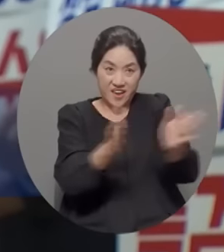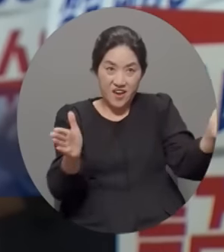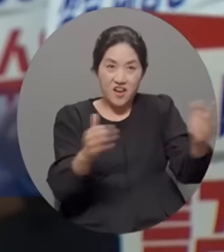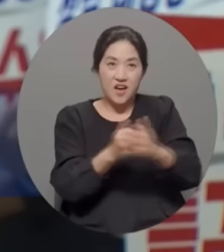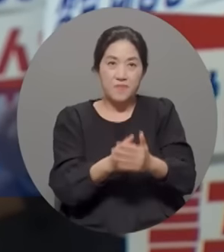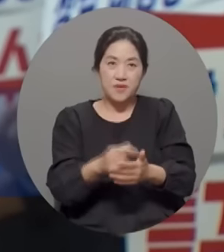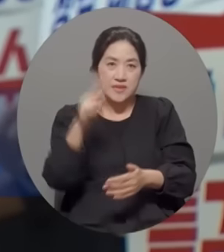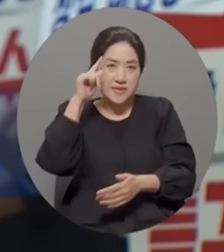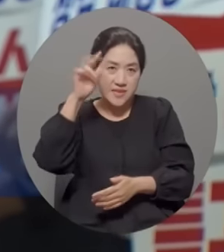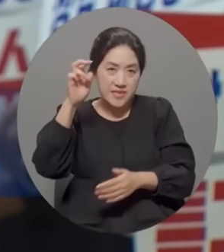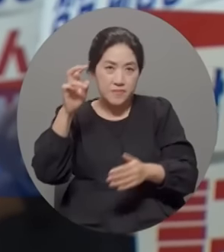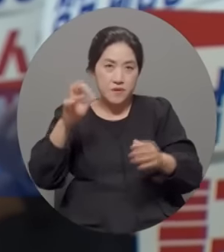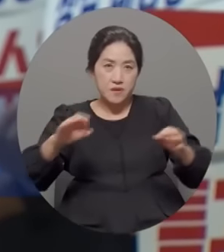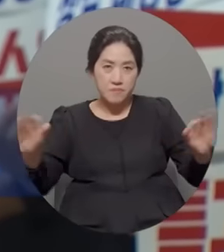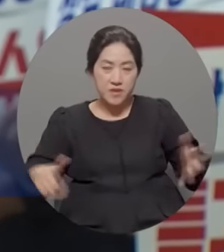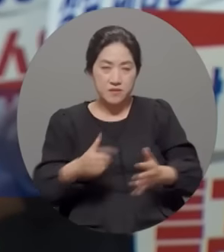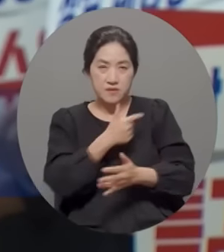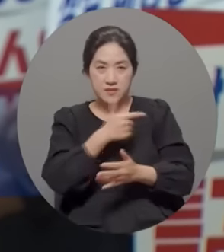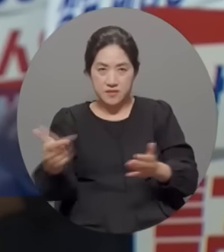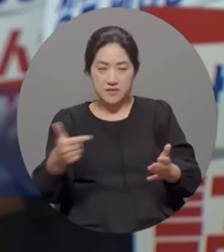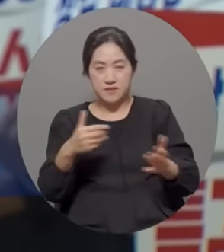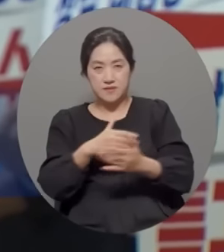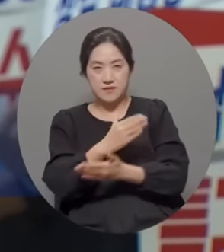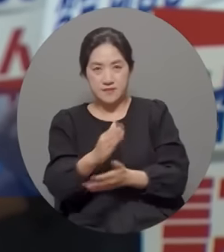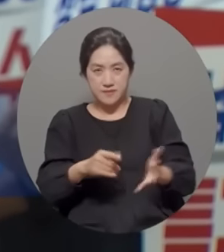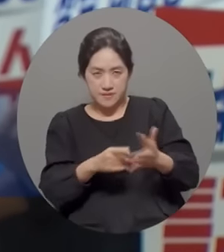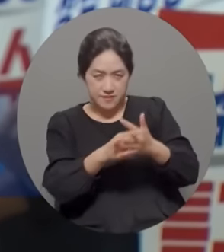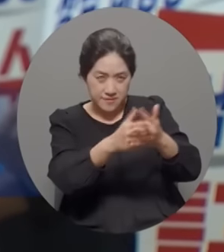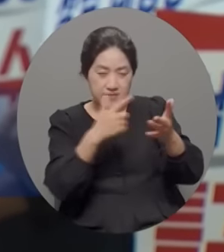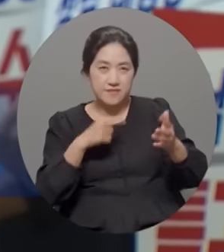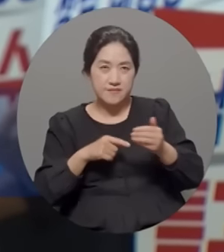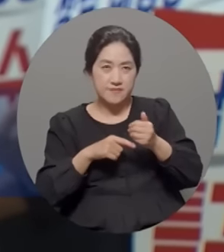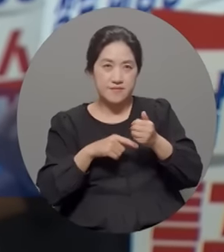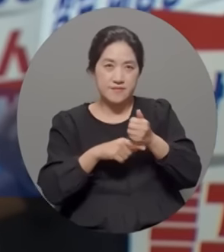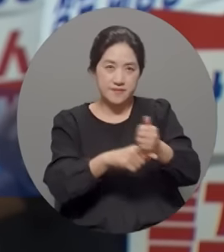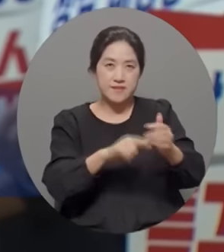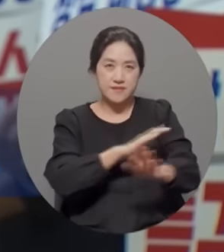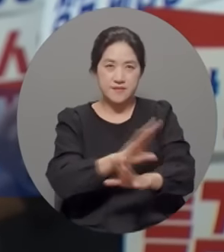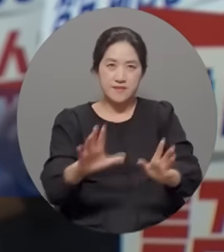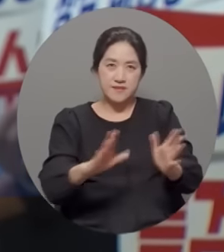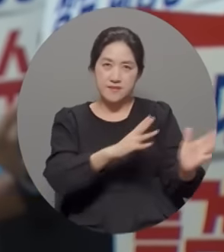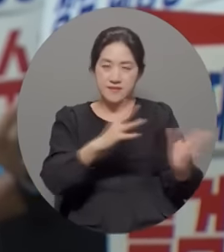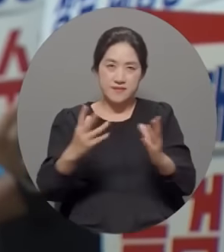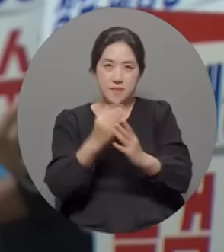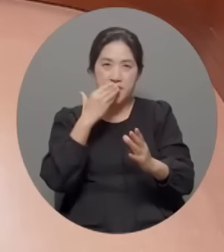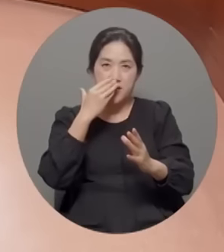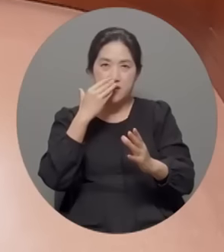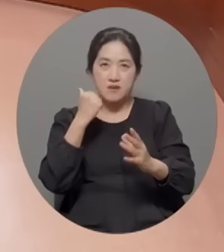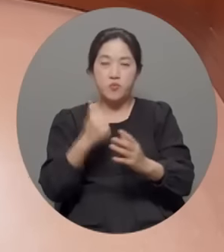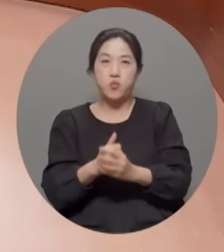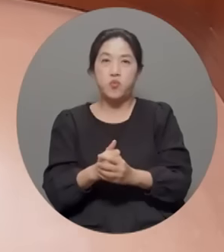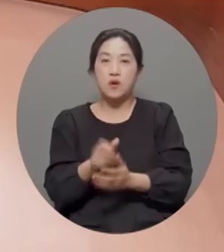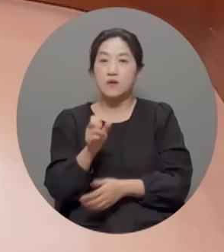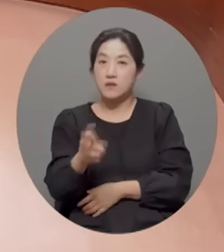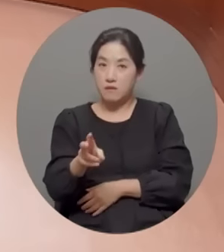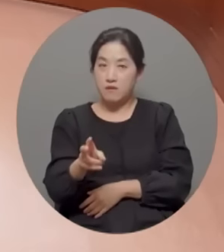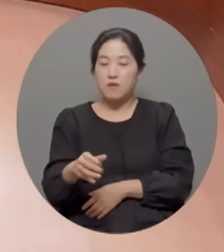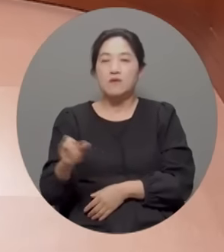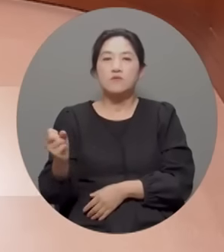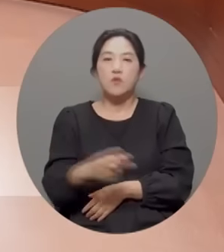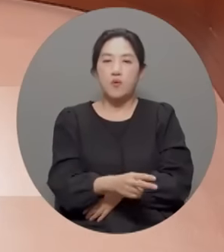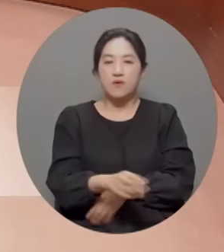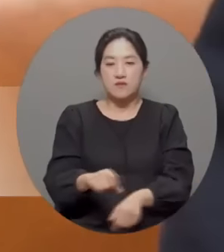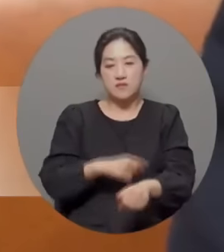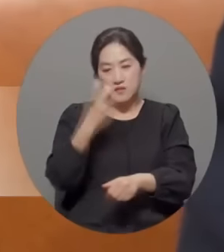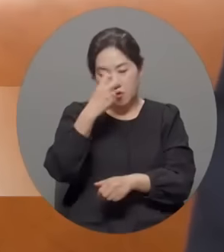시작하면은 2, 30일만 해도 큰 가닥 다 정리할 수 있다. 여당은 또 특검 수사